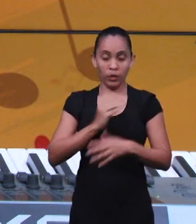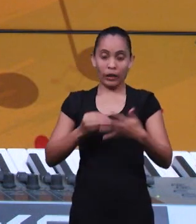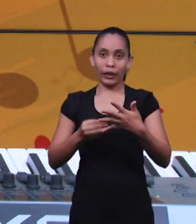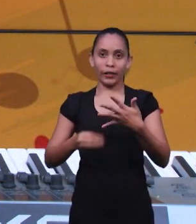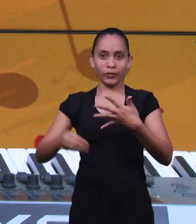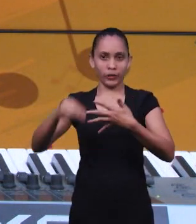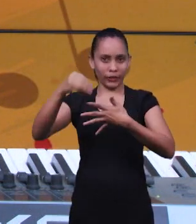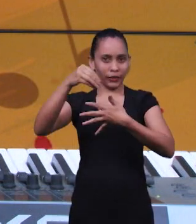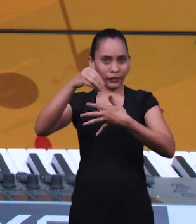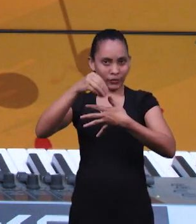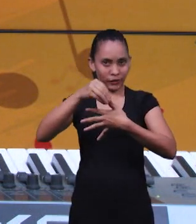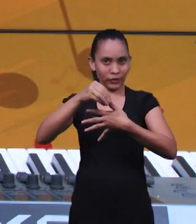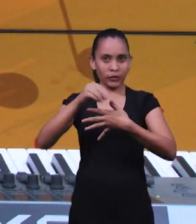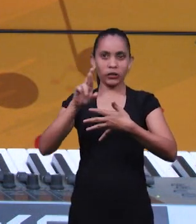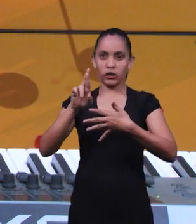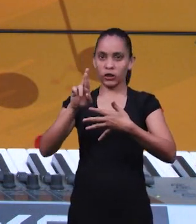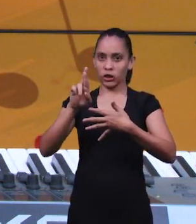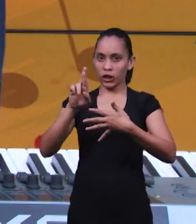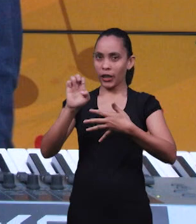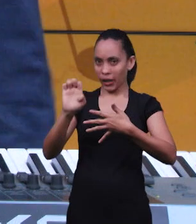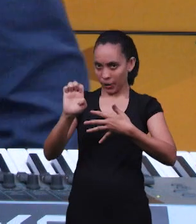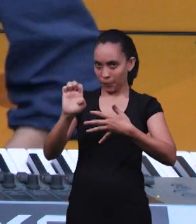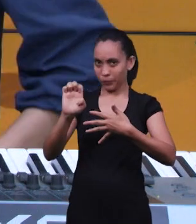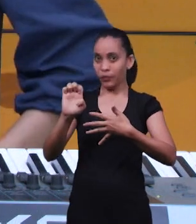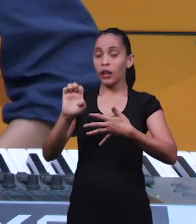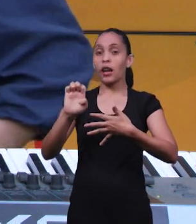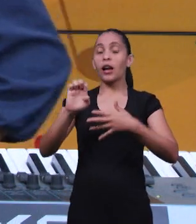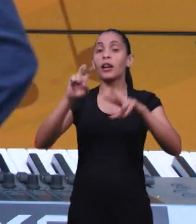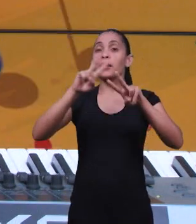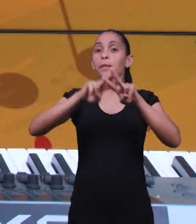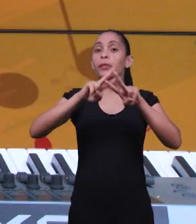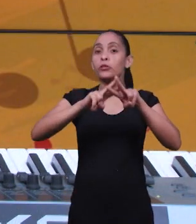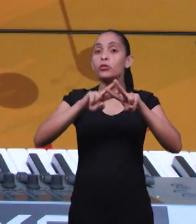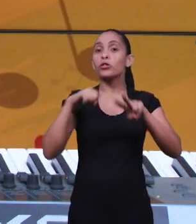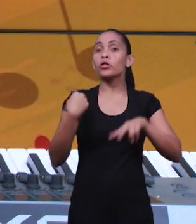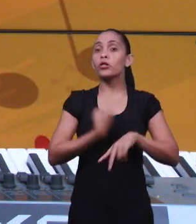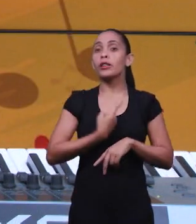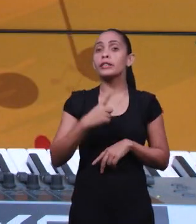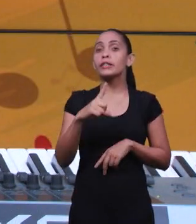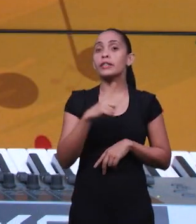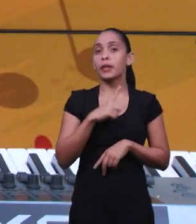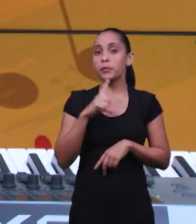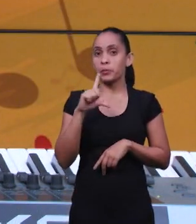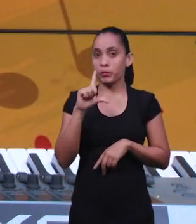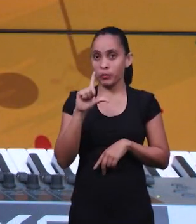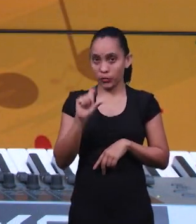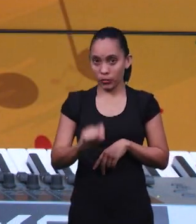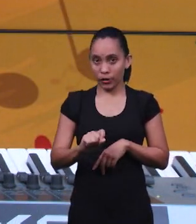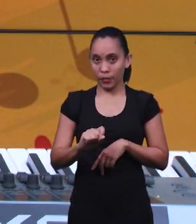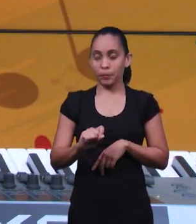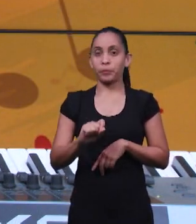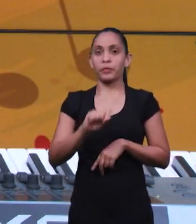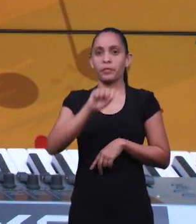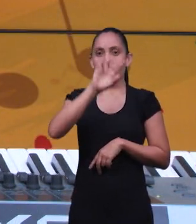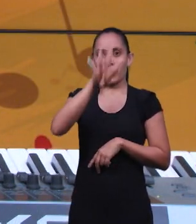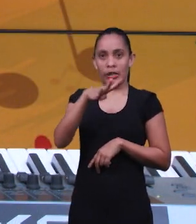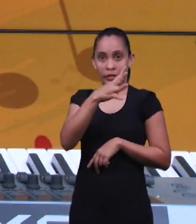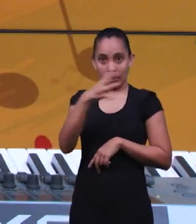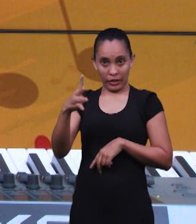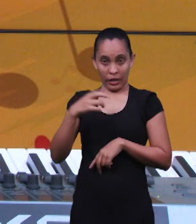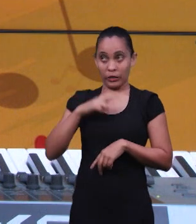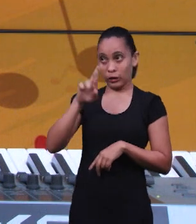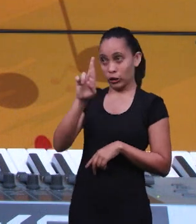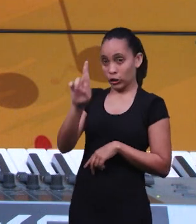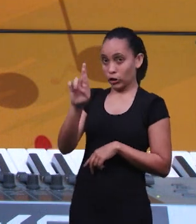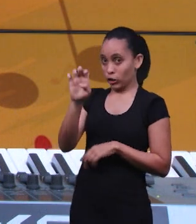majeur. Allons-y. Dans notre partition, nous avons ici la gamme, n'est-ce pas, de Ré majeur.